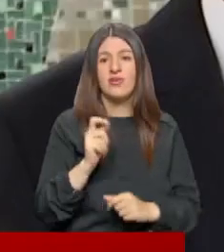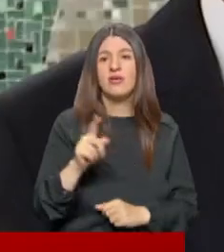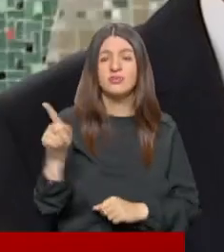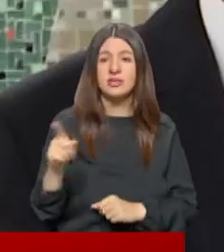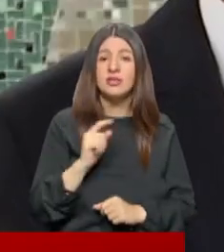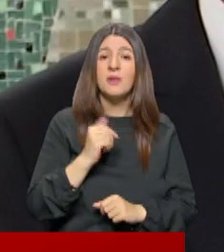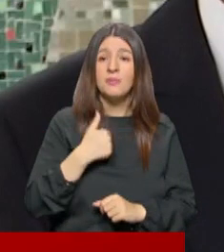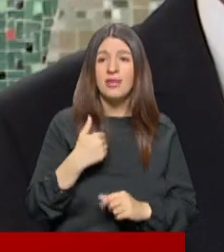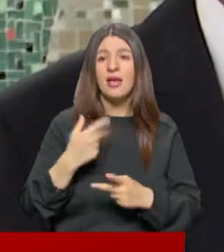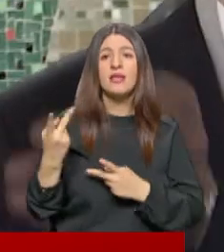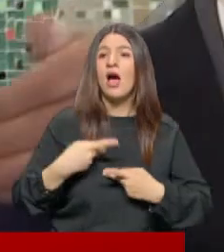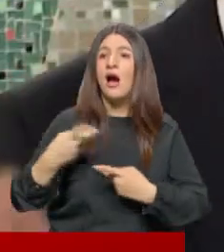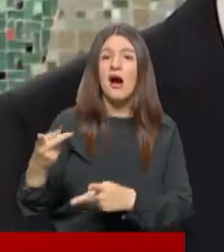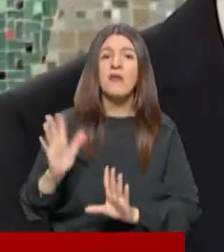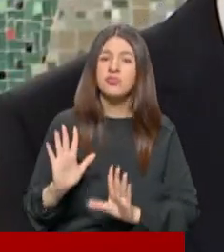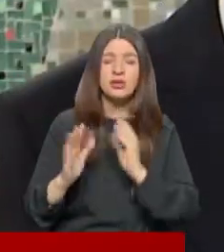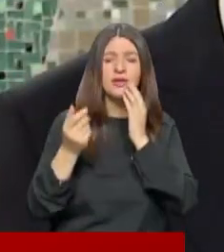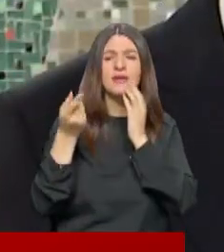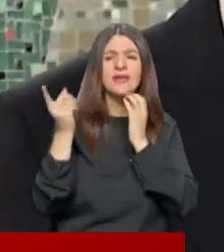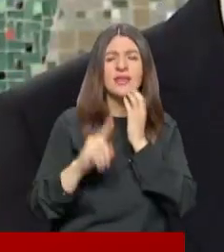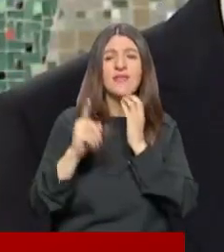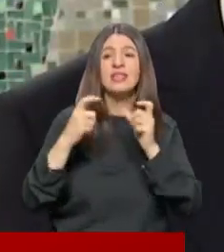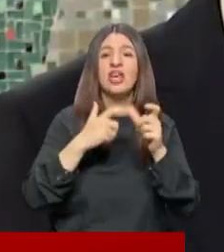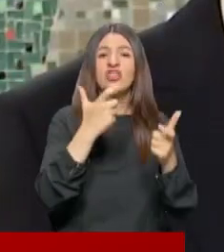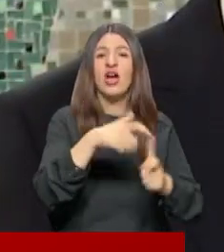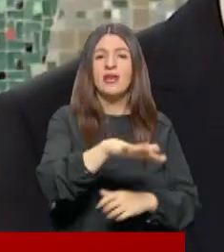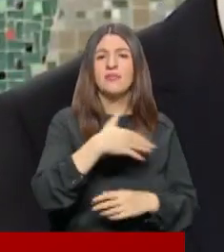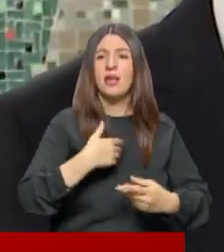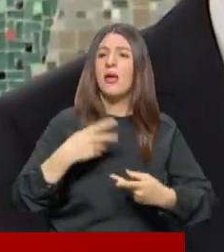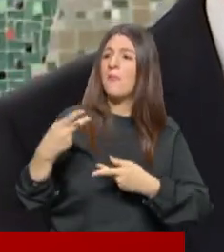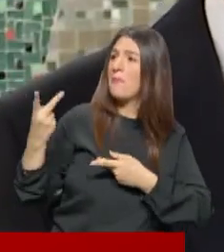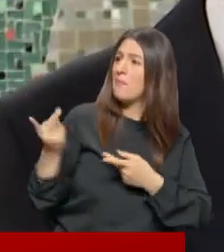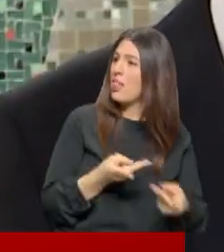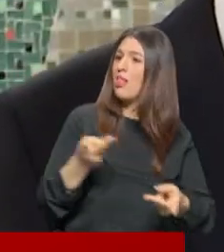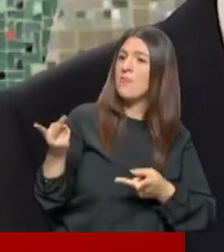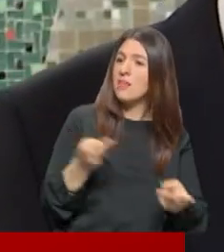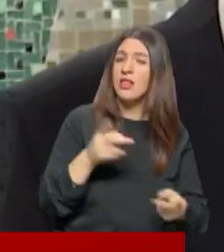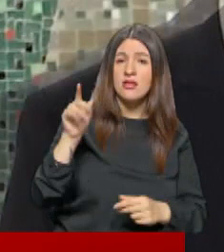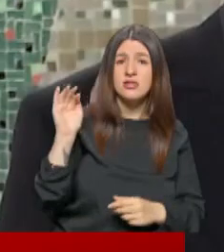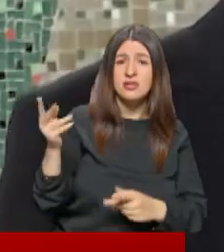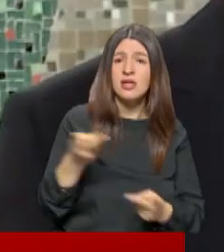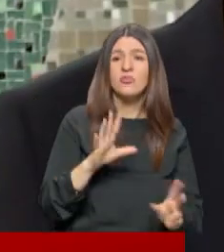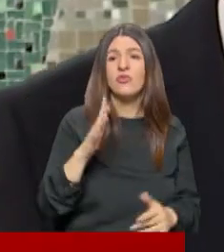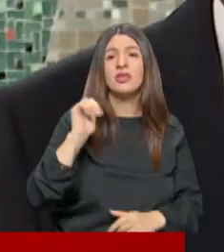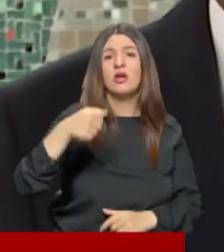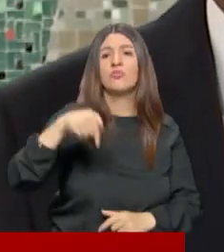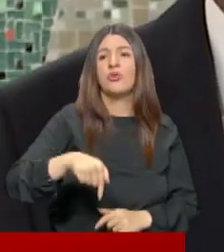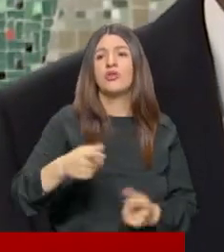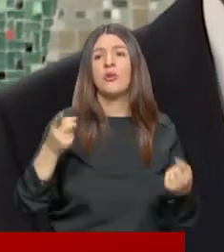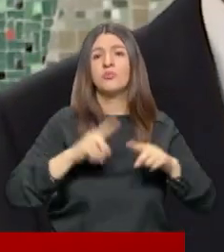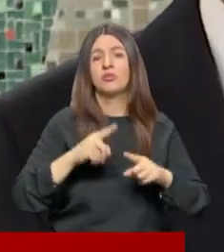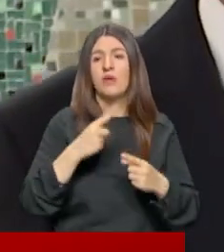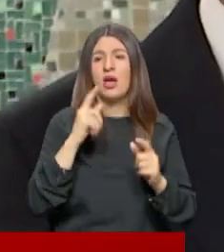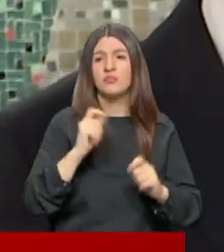etti. Ben davet edilmedim. Defalarca Saraçhane'ye davet etmiştim. Muhtemelen yarın burada buluşma